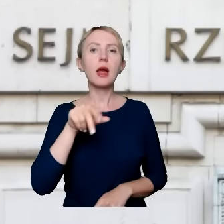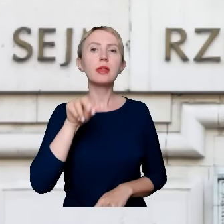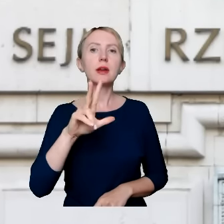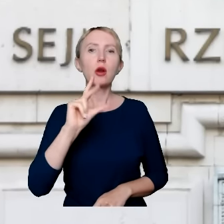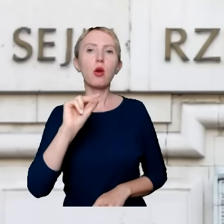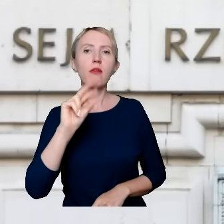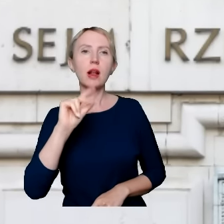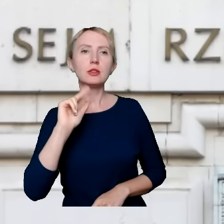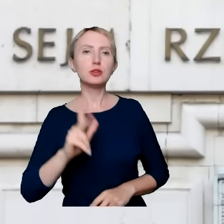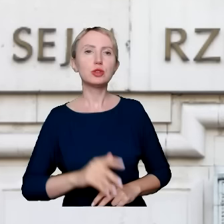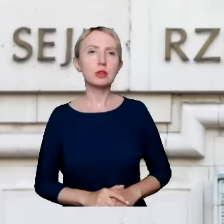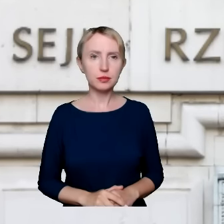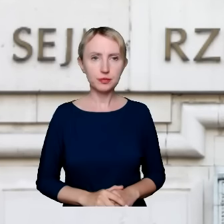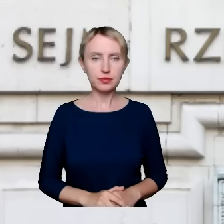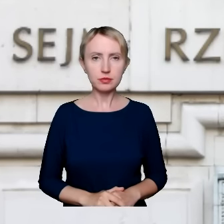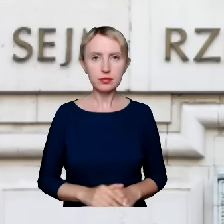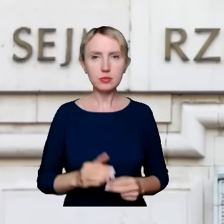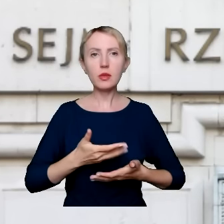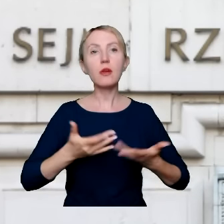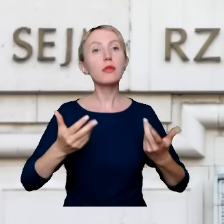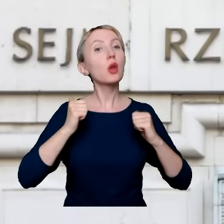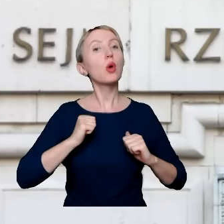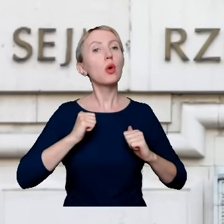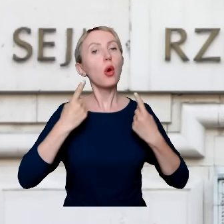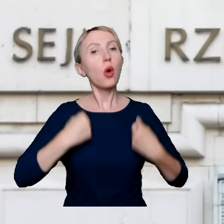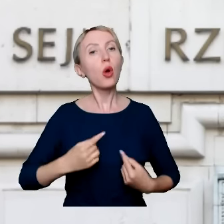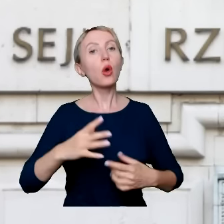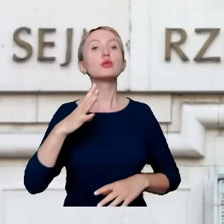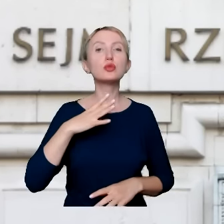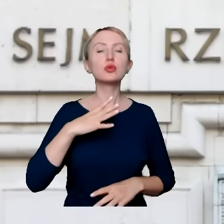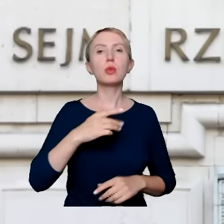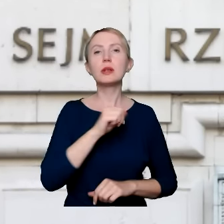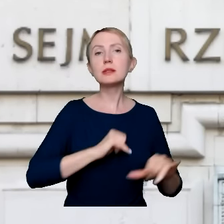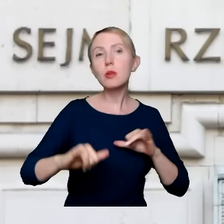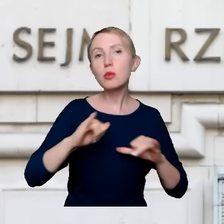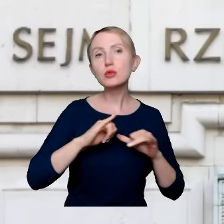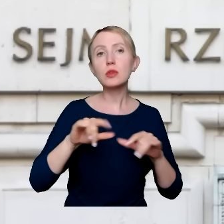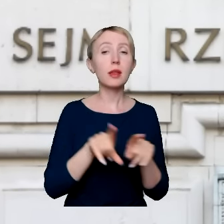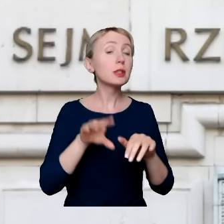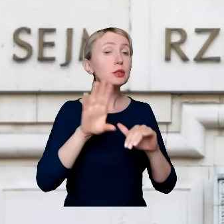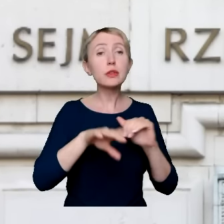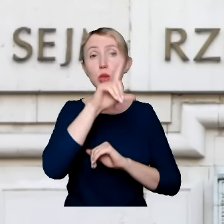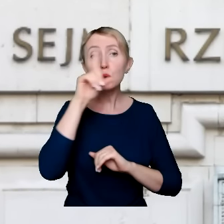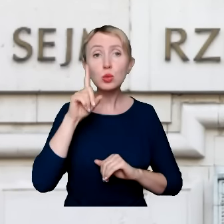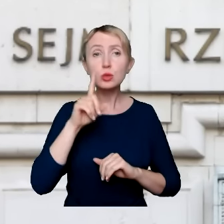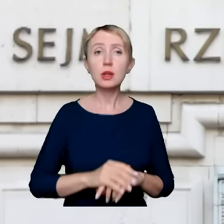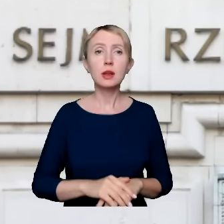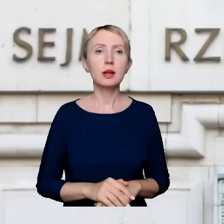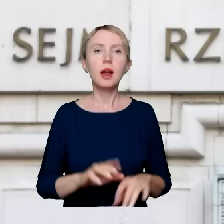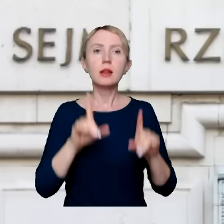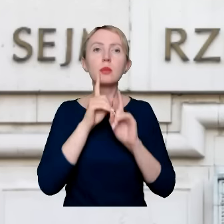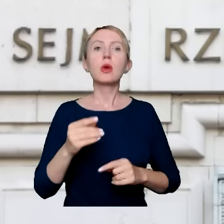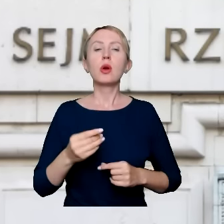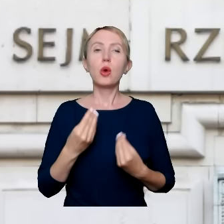było wiele osób, byli samorządowcy, ale byli zwykli ludzie. To było rzeczywiście coś